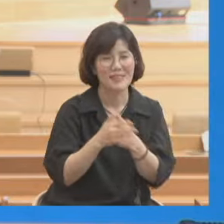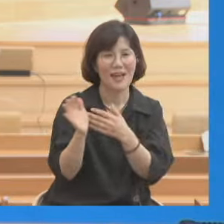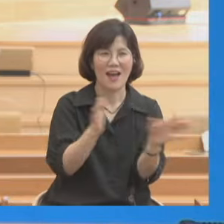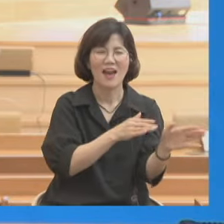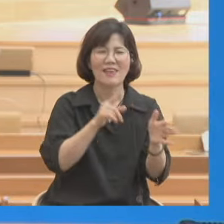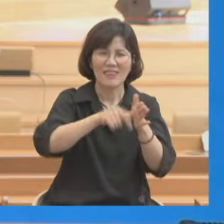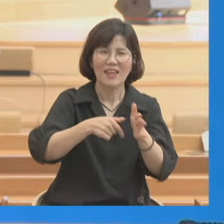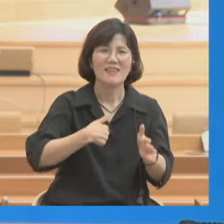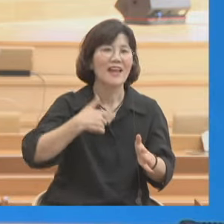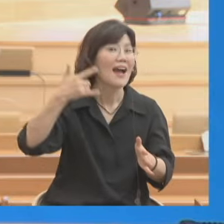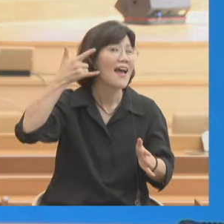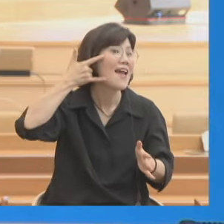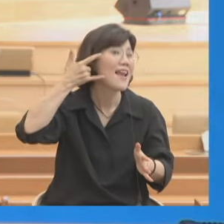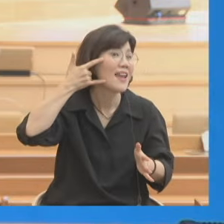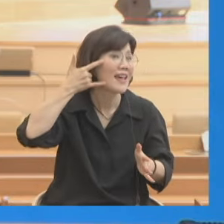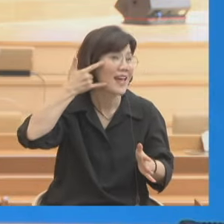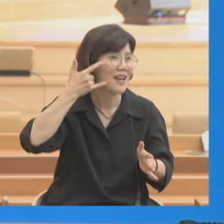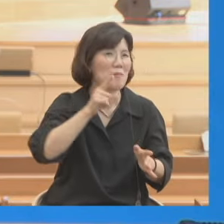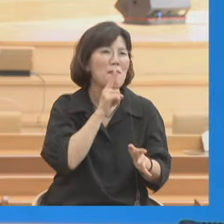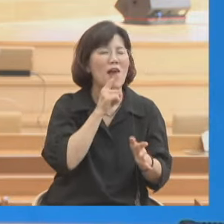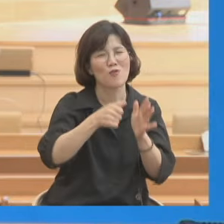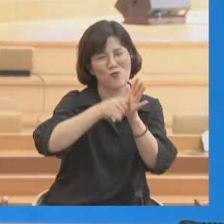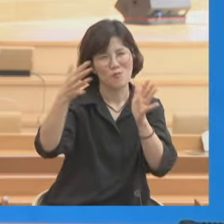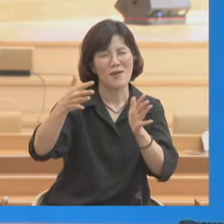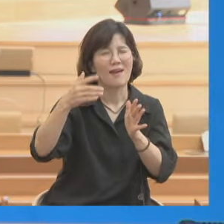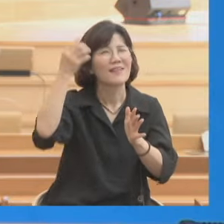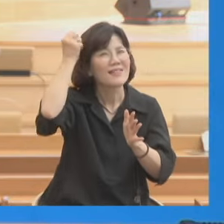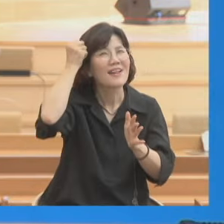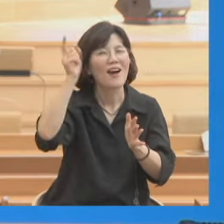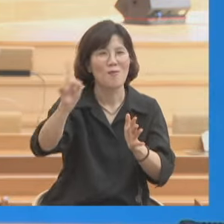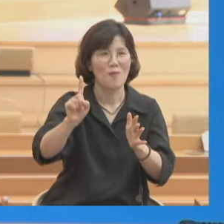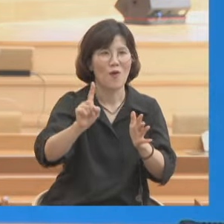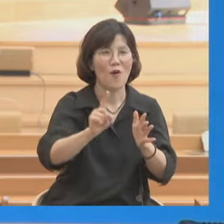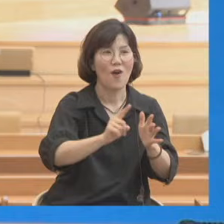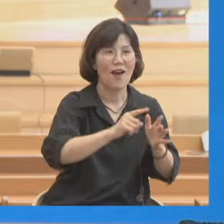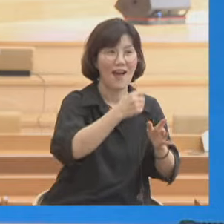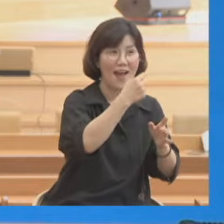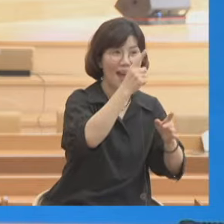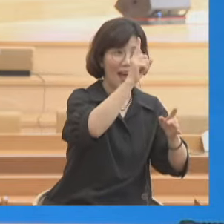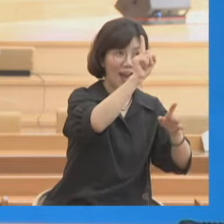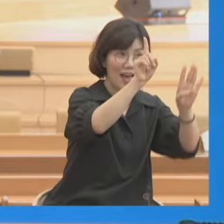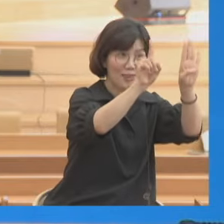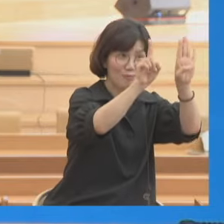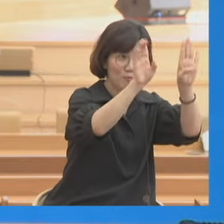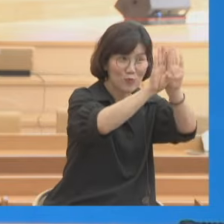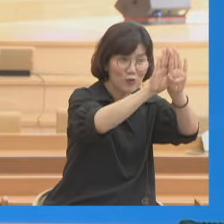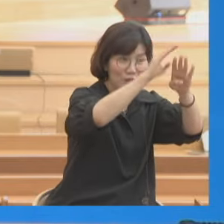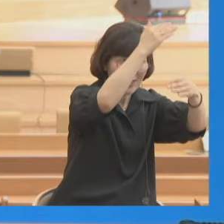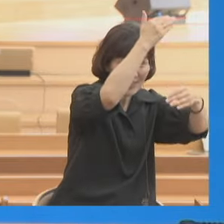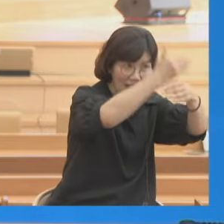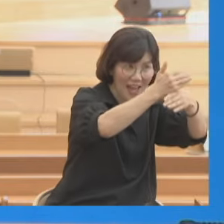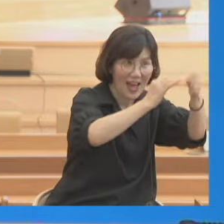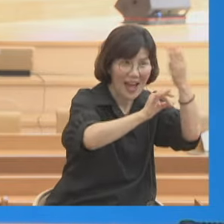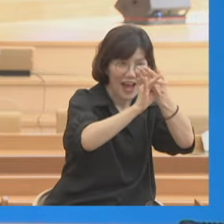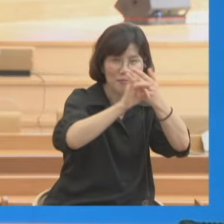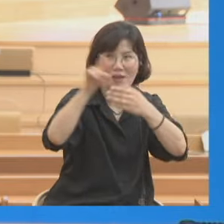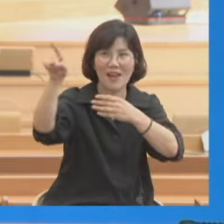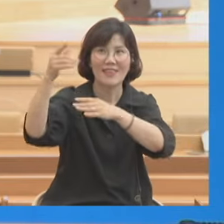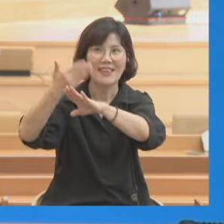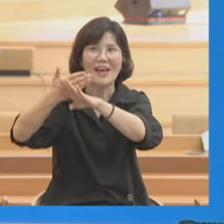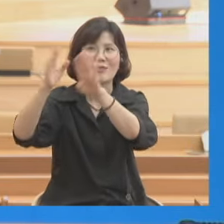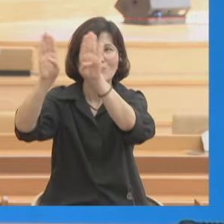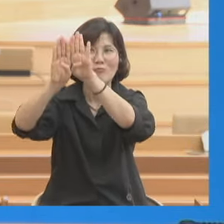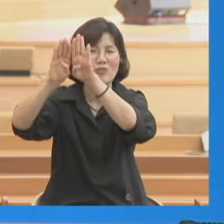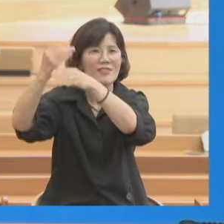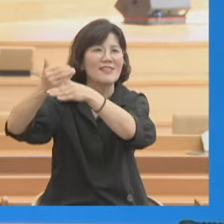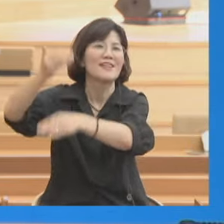생각납니다. 한쪽 문이 닫히면 다른 문이 열린다. 다시요. 한쪽 문이 닫히면 다른 문이